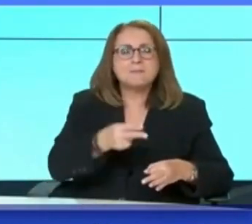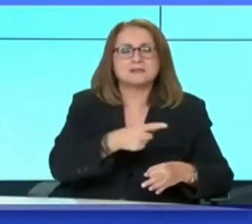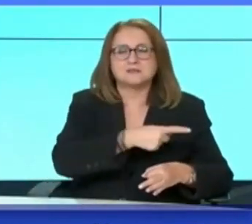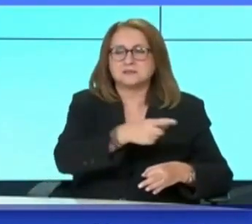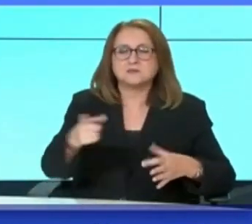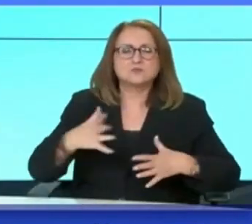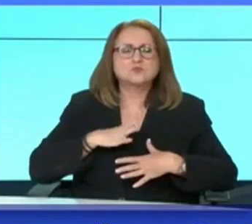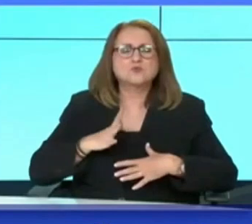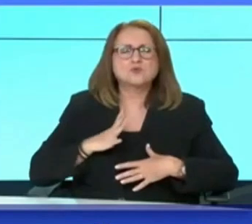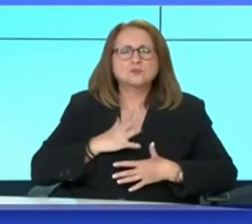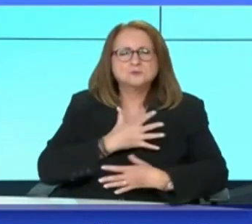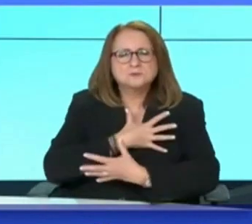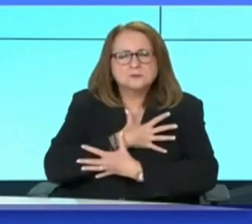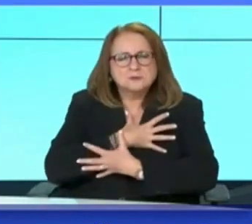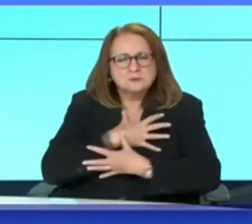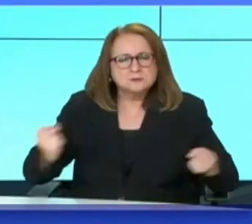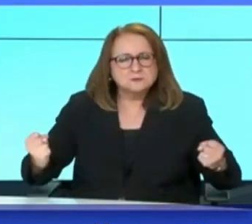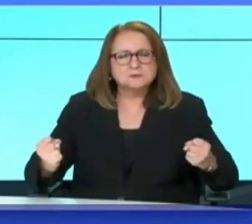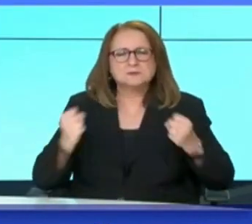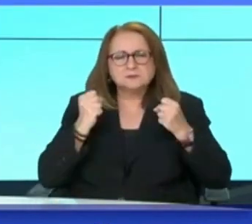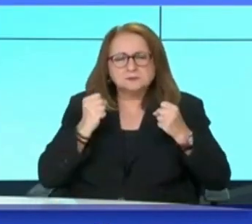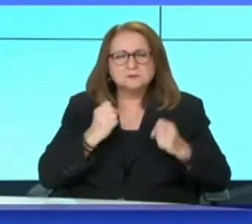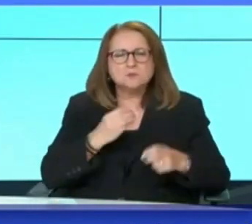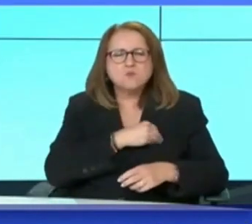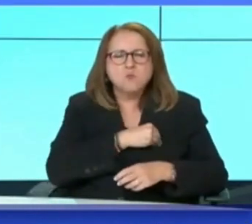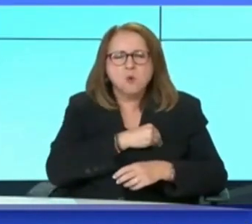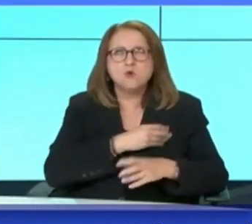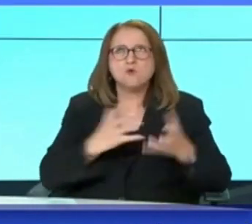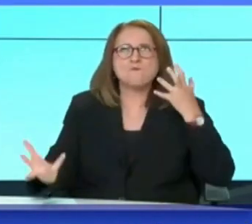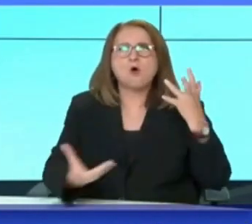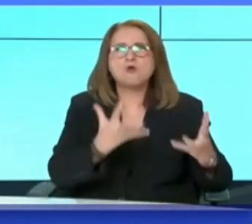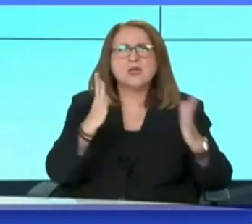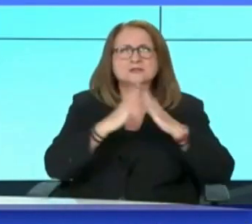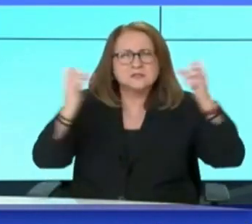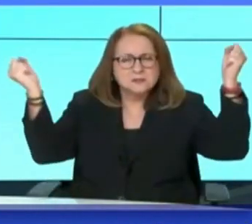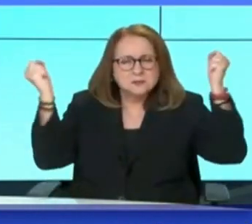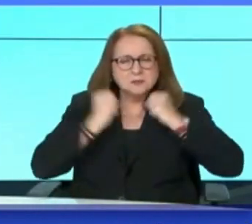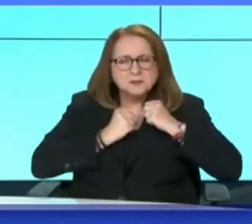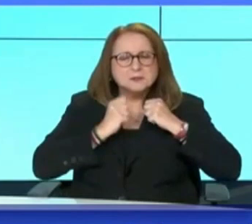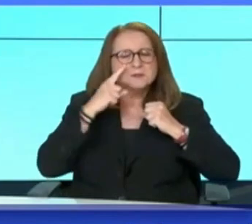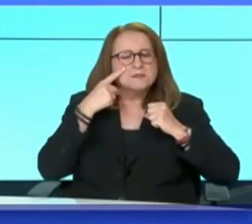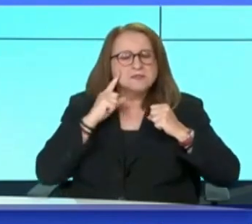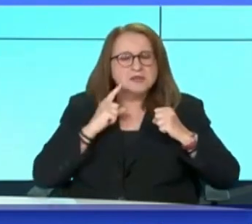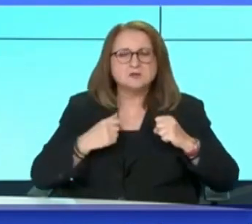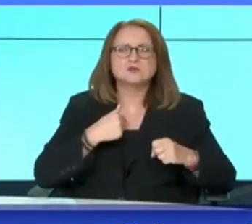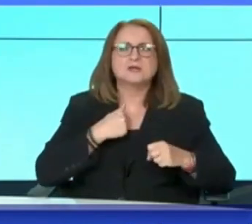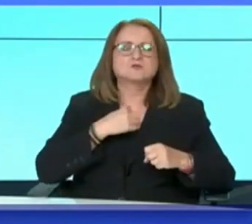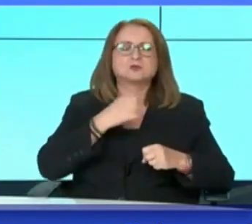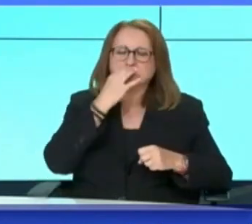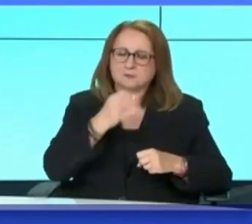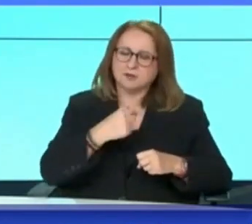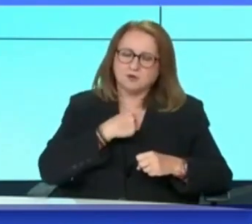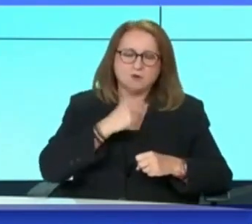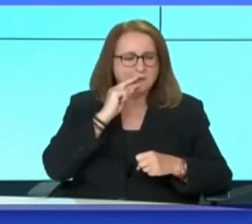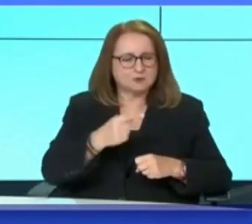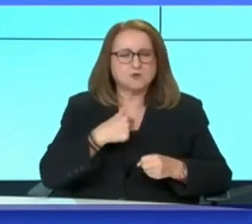των συμπολιτών μας που είδαν τις περιουσίες τους να χάνονται είναι το γεγονός ότι και σε άλλες φυσικές καταστροφές γι' αυτό δεσμευτήκαμε και